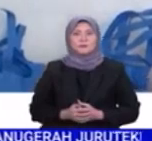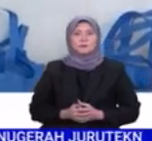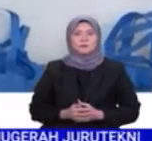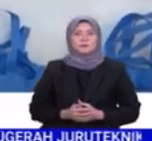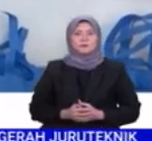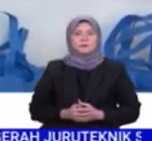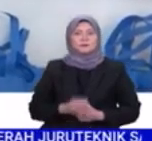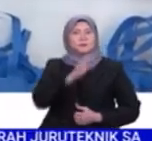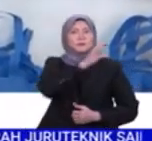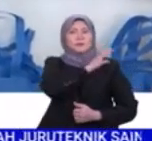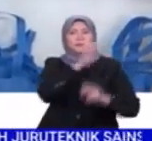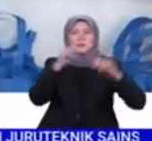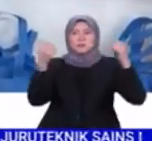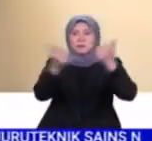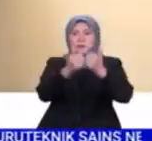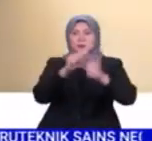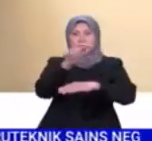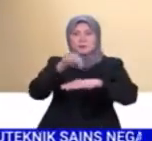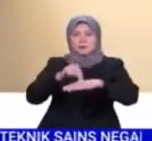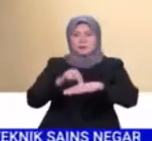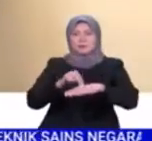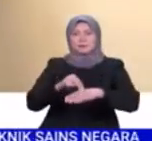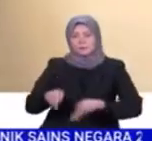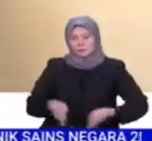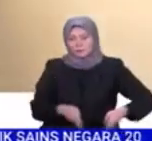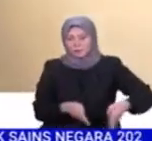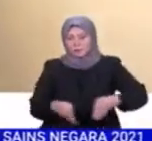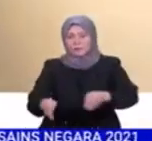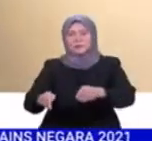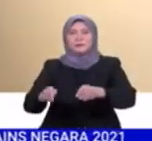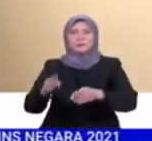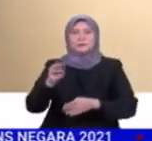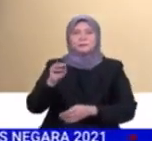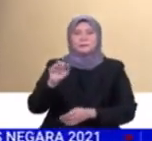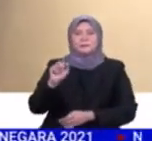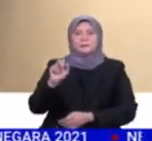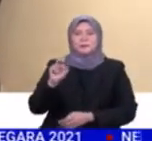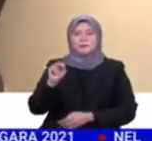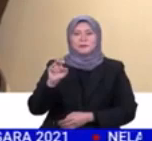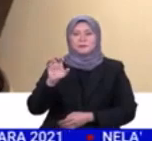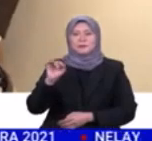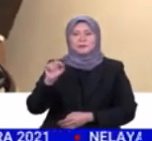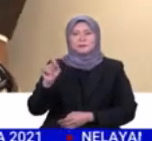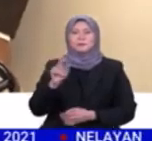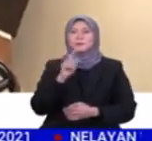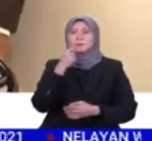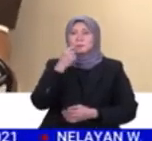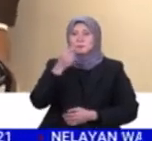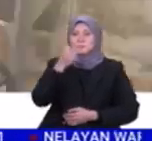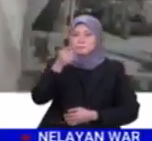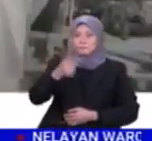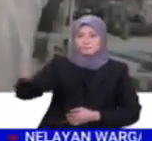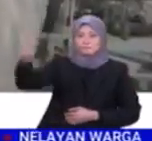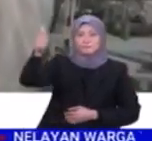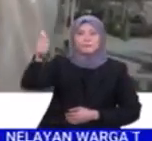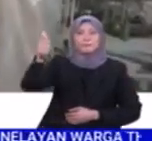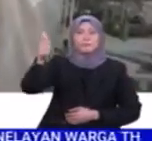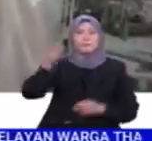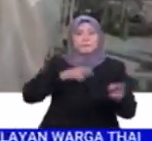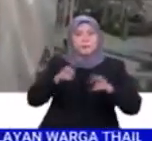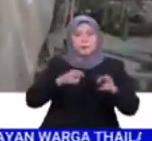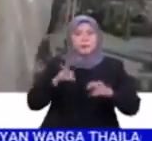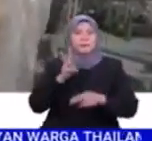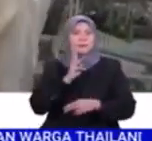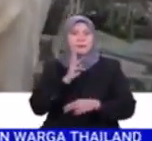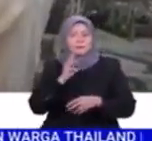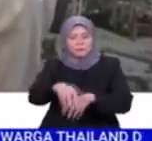Sementara itu, Pengerusi Persatuan Kebangsaan Pengairan dan Saliran Mansit, Muhammad Razi Abdul Talib berkata, pengurusan dan penggunaan